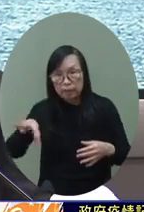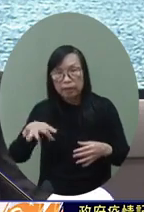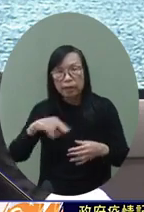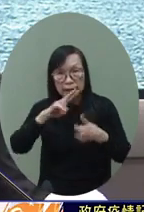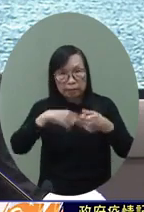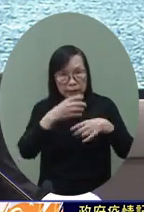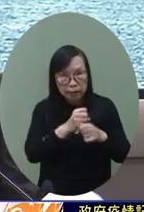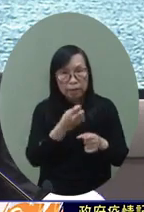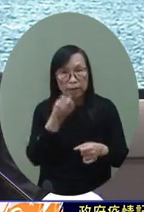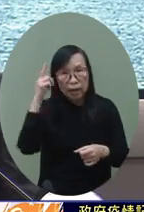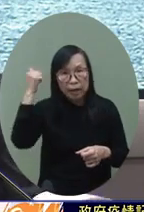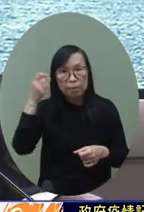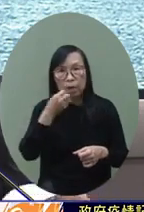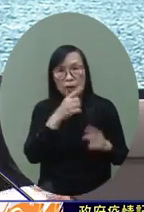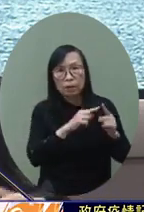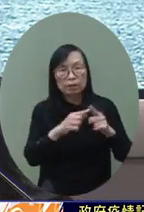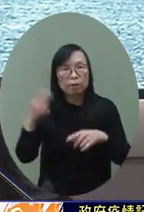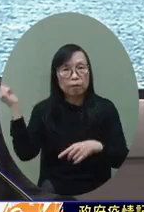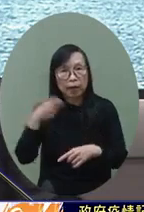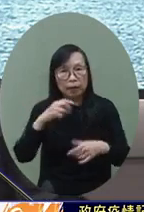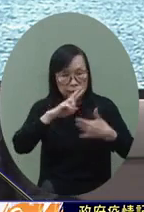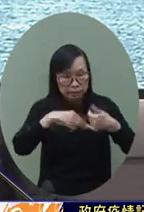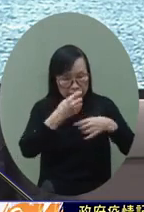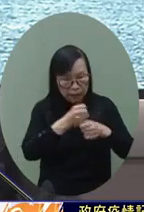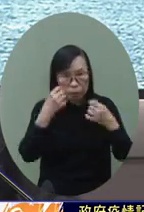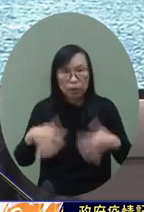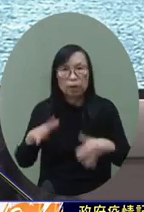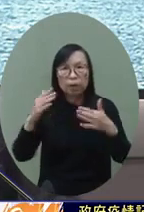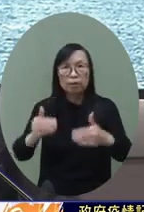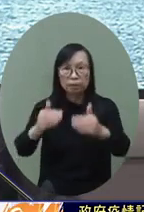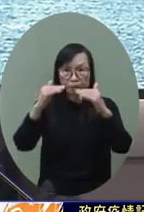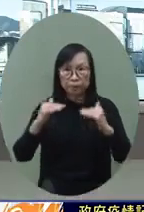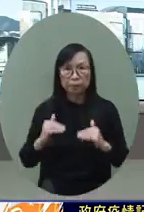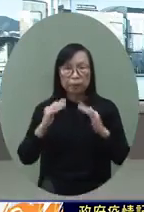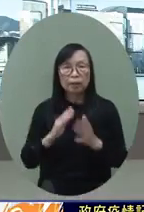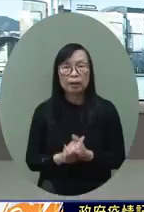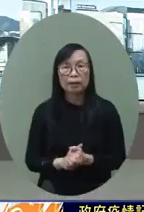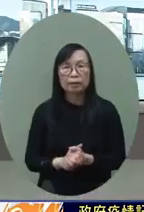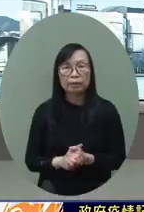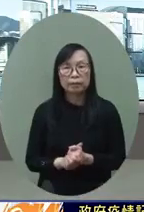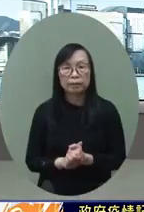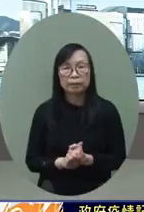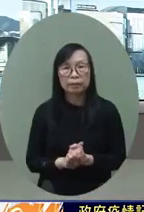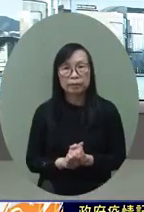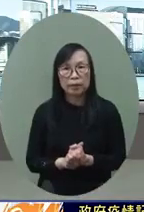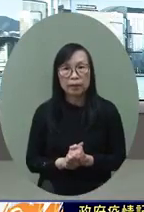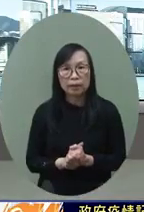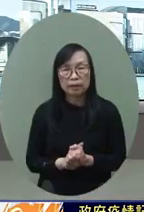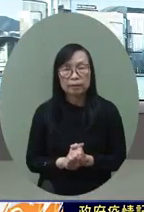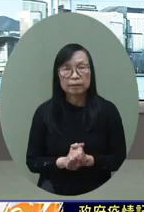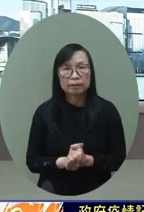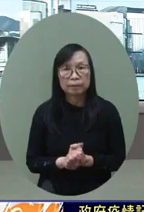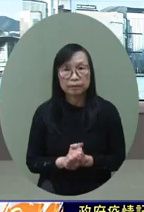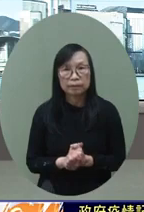望市民咧，佢盡快完成個檢測啦。 好，下一位，依位女士。 Good afternoon from